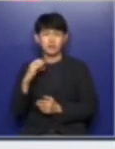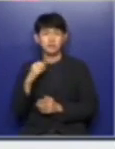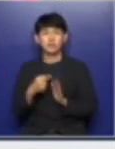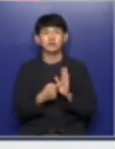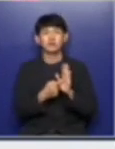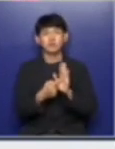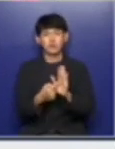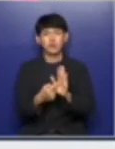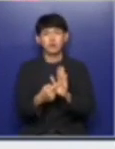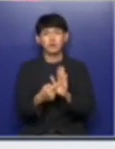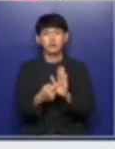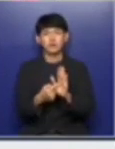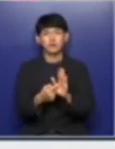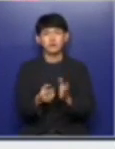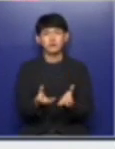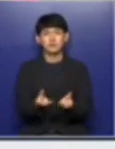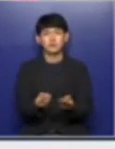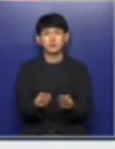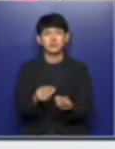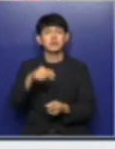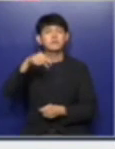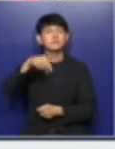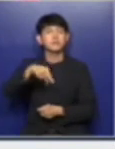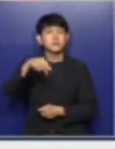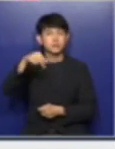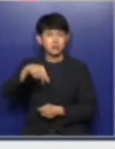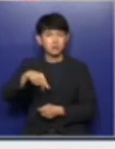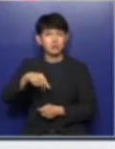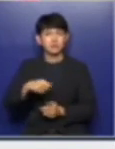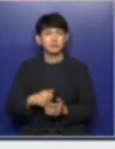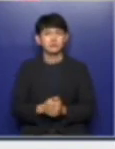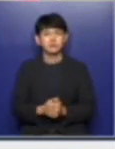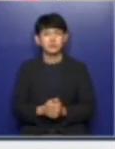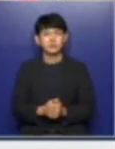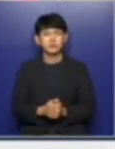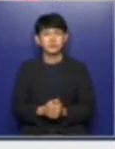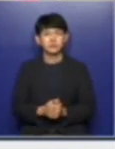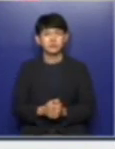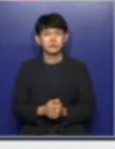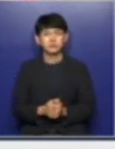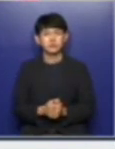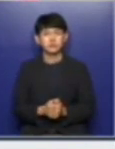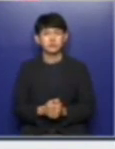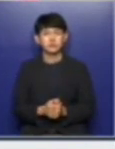เป็นต้นแบบของพื้นที่พิเศษอีกหลายๆพื้นที่อันนี้เ